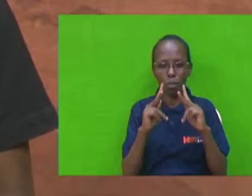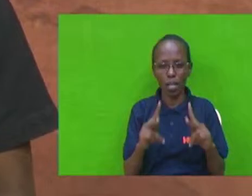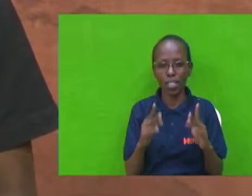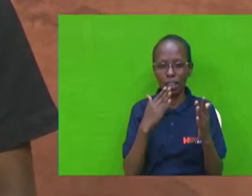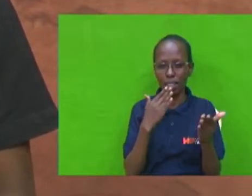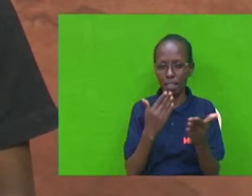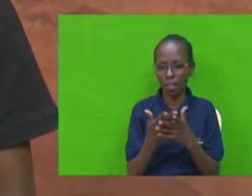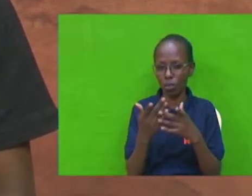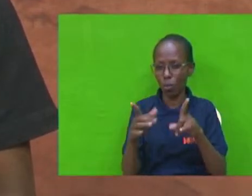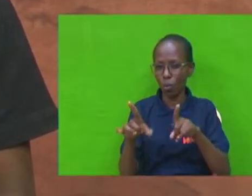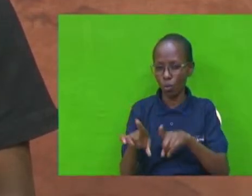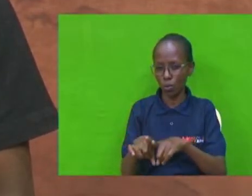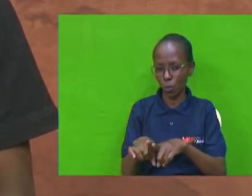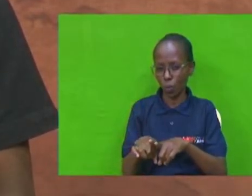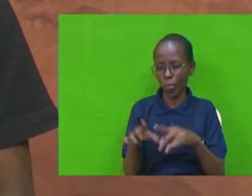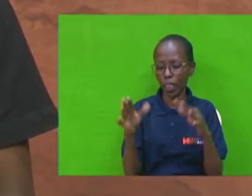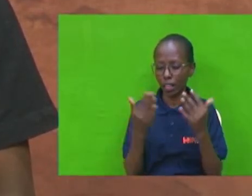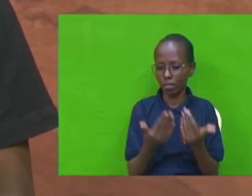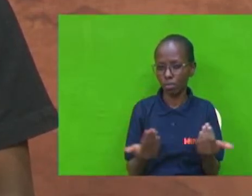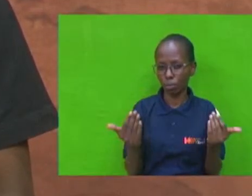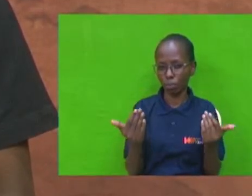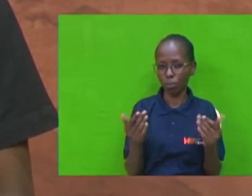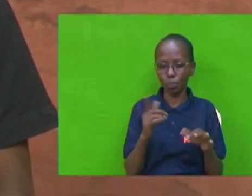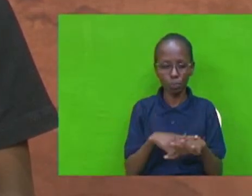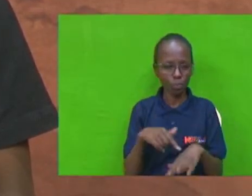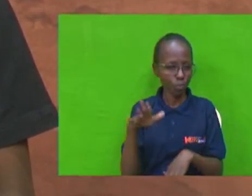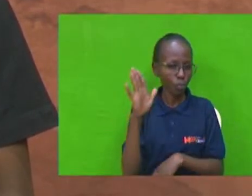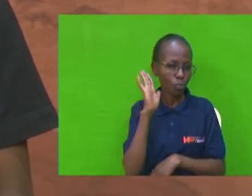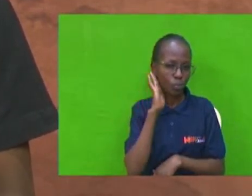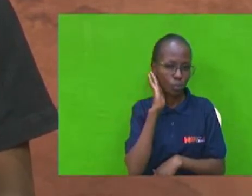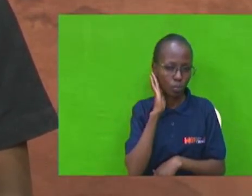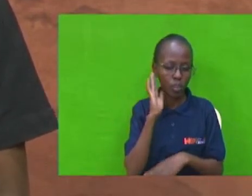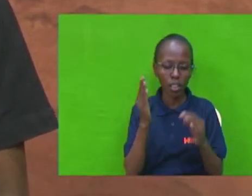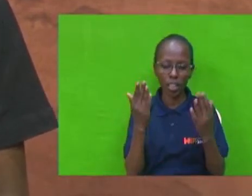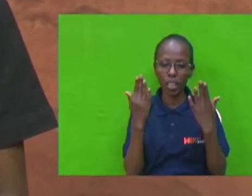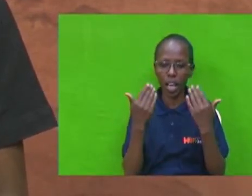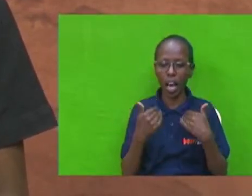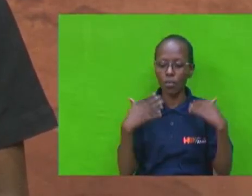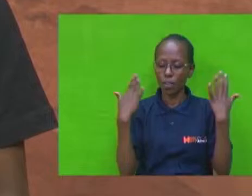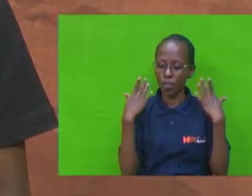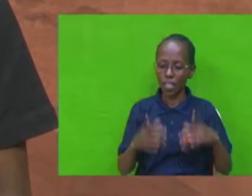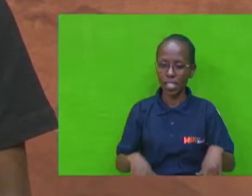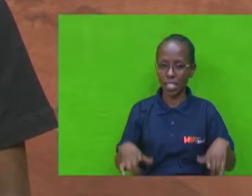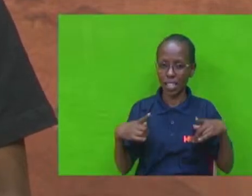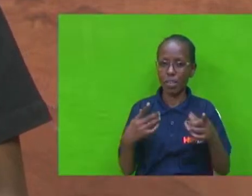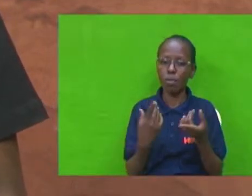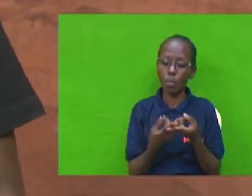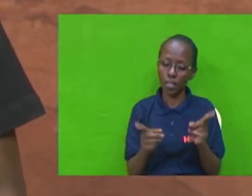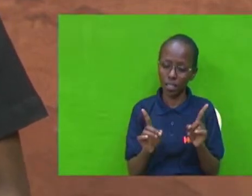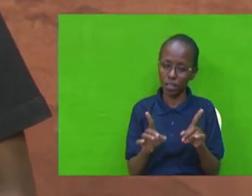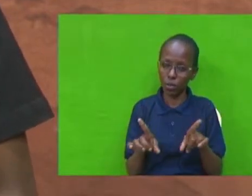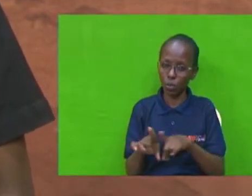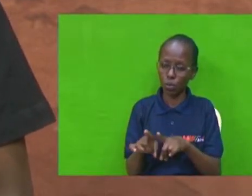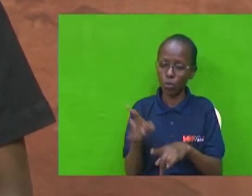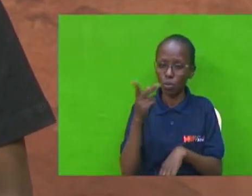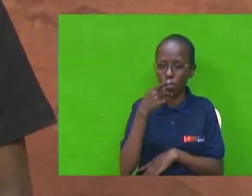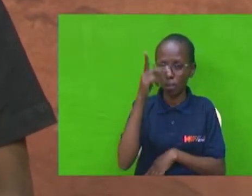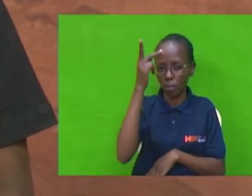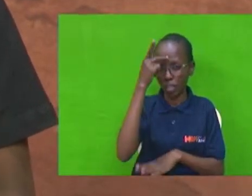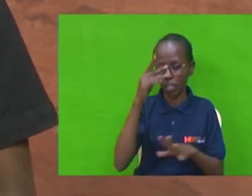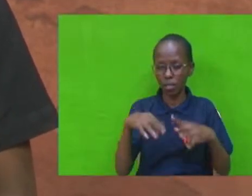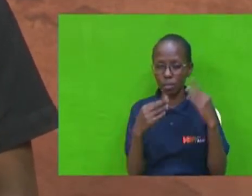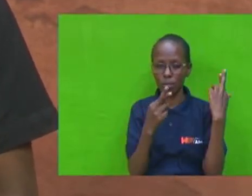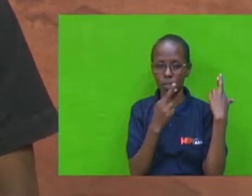Asante. Lakini pia hao ni watoto. Wanapotii hivyo, uzima wa milele u mbele yao. Lakini pia kina wazazi wamepewa